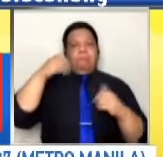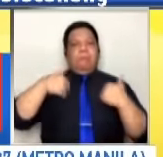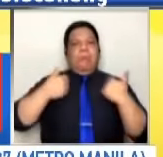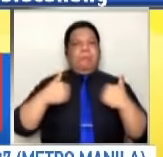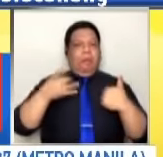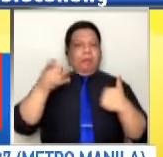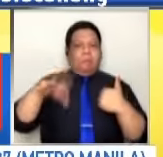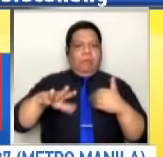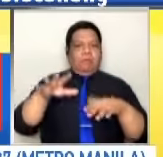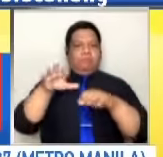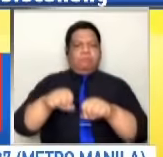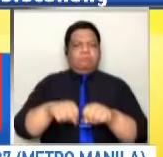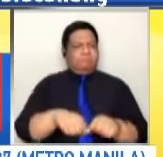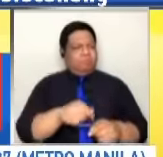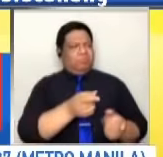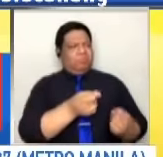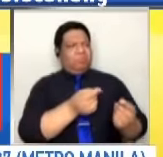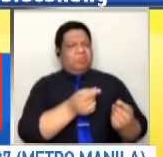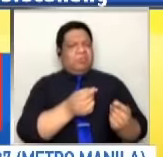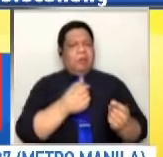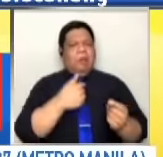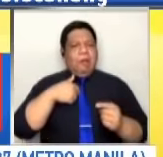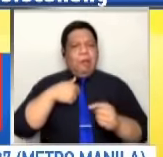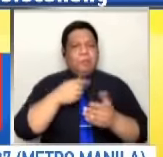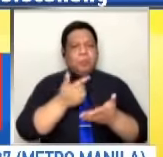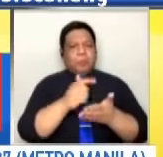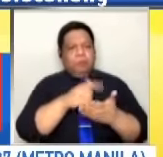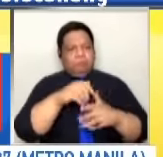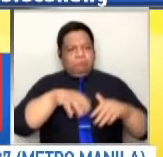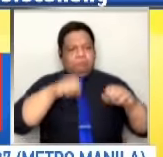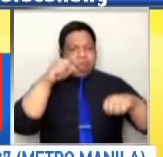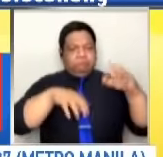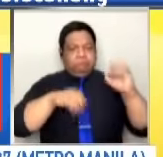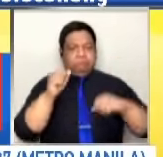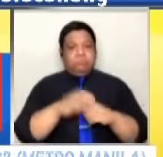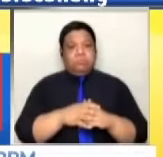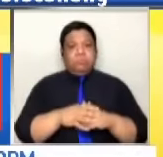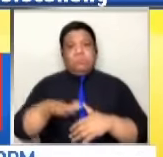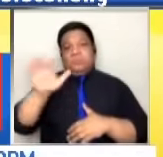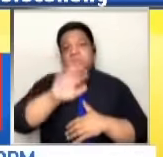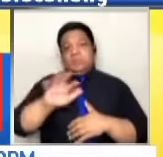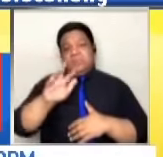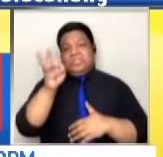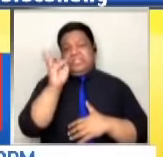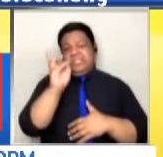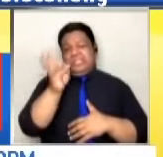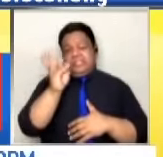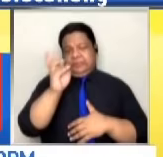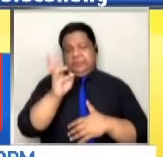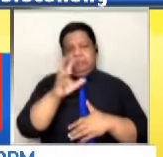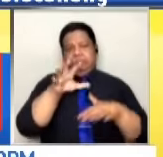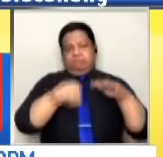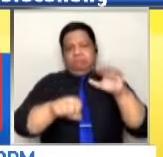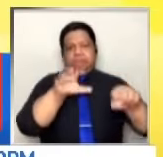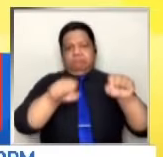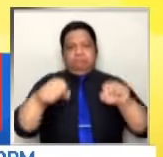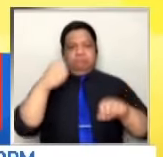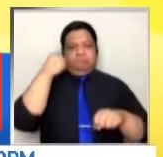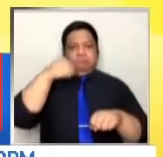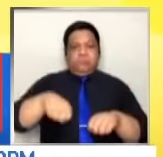ba ginagawa niya? Nagkakakalkal po ng basura. Mahigit 60 ang nahuling lumabag sa curfew. Siyam sa kanila ay minor de